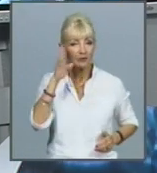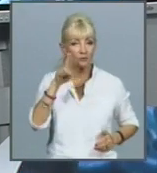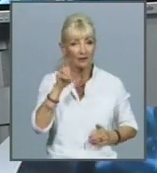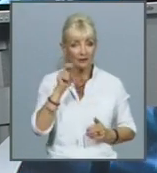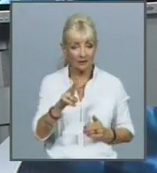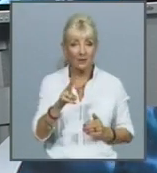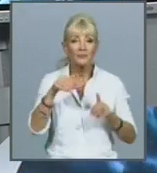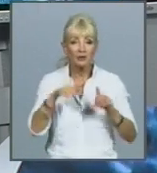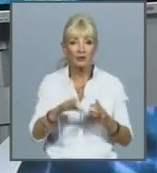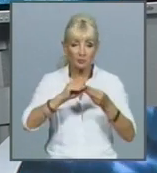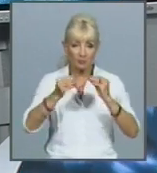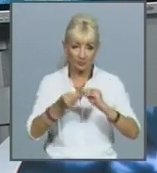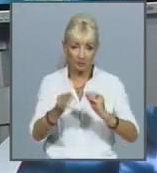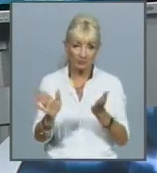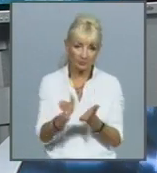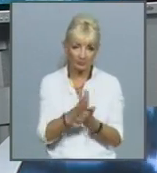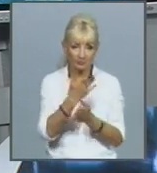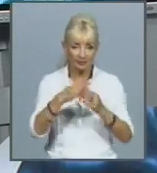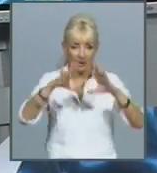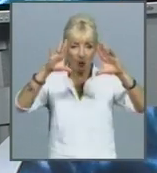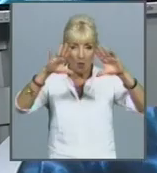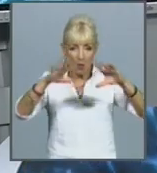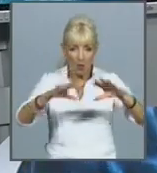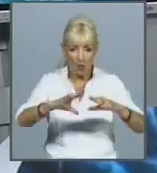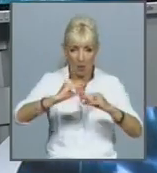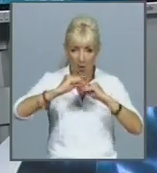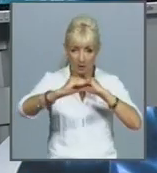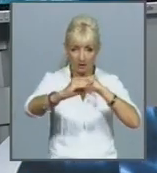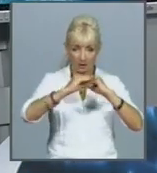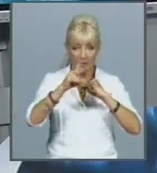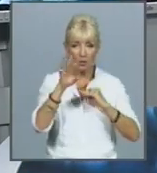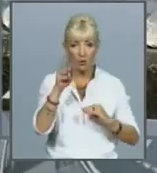вдасться вирішити проблему утилізації мулового осаду. З деталями Ілля Колтунов.